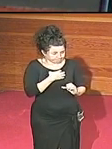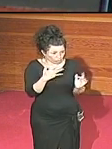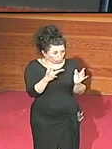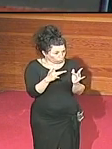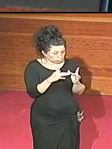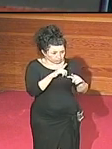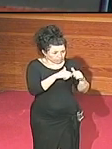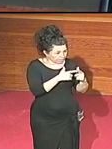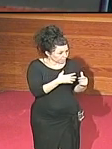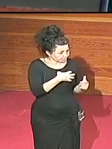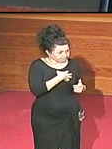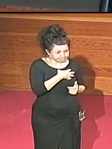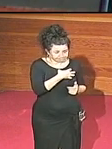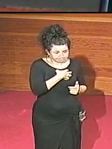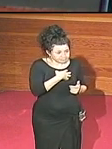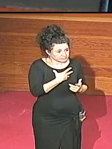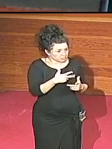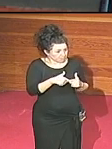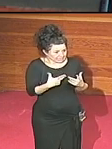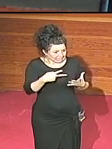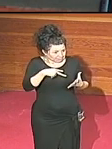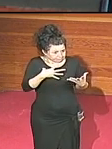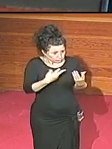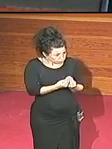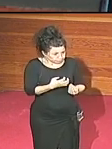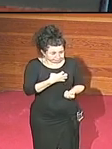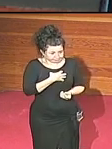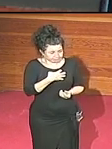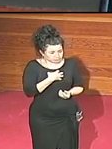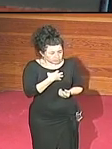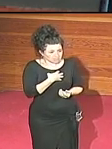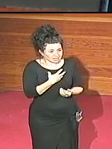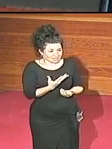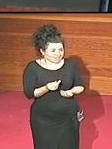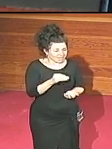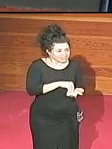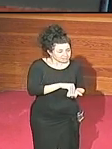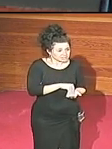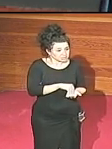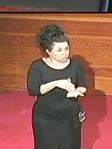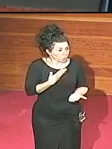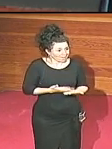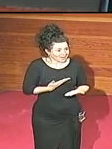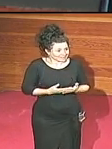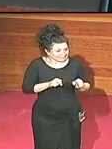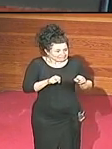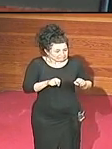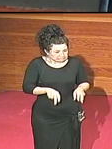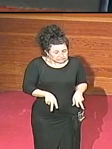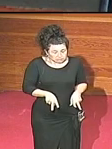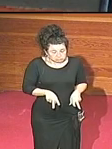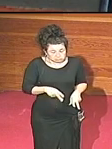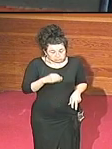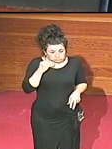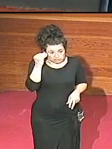ezin egote hori eta gainera inolako garantiari gabe, iruditzen zait ikaragarria dela